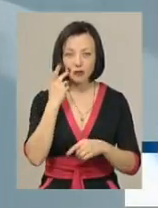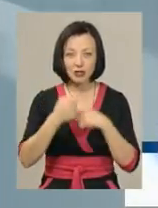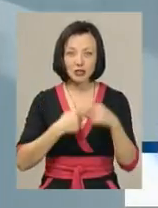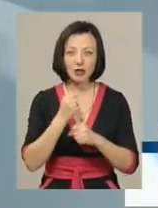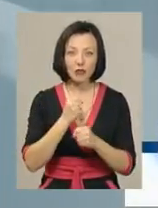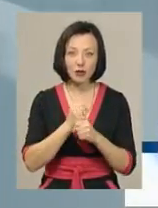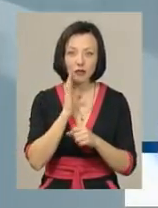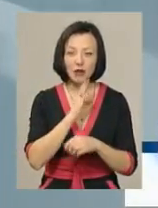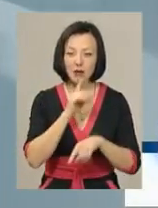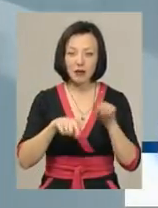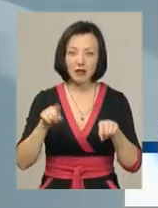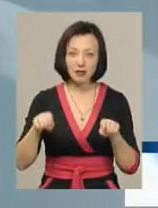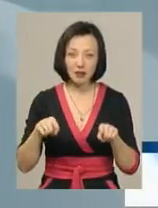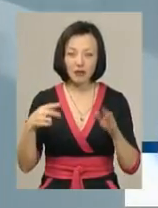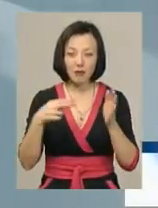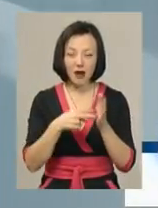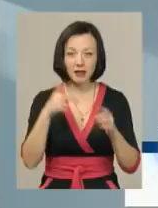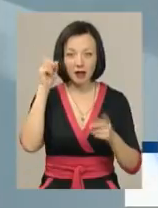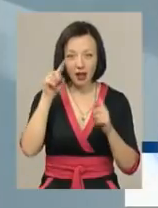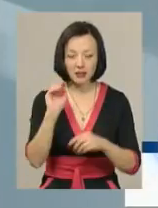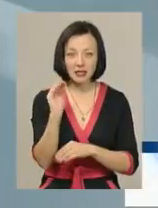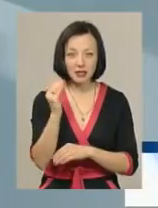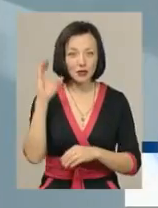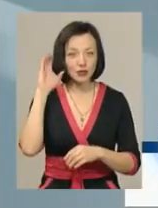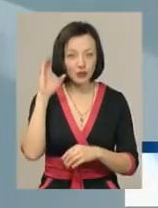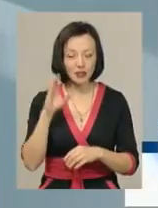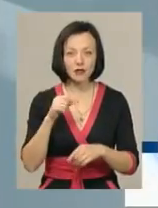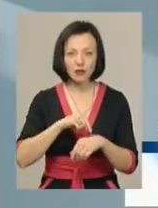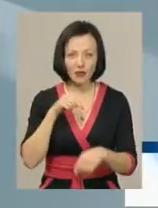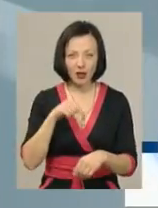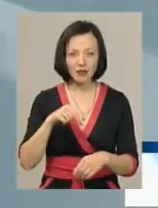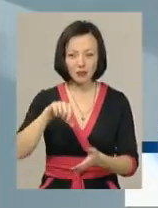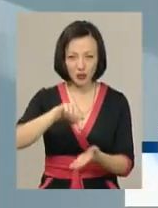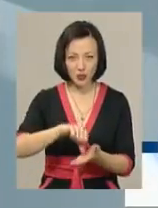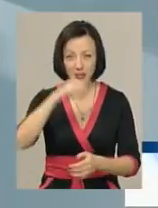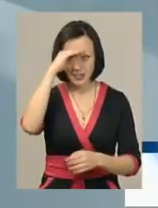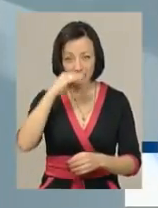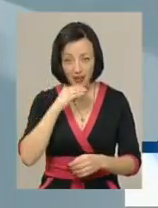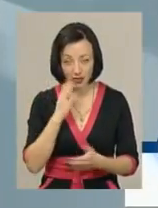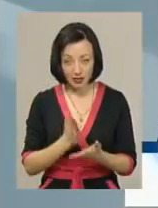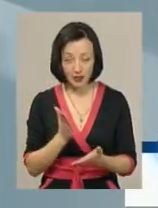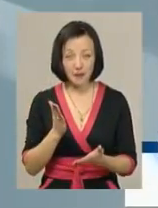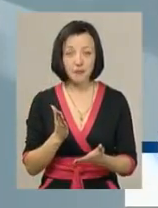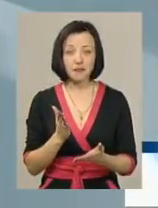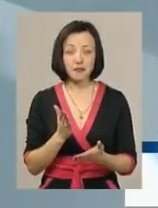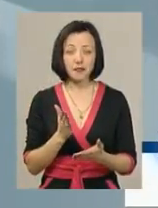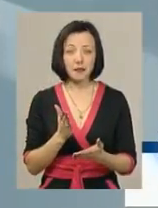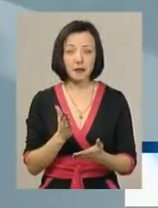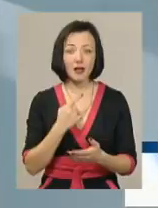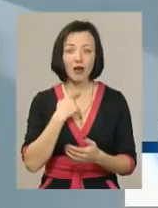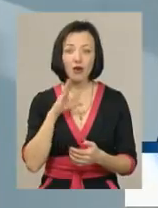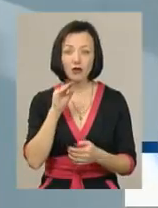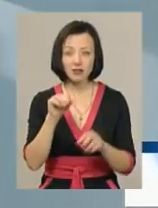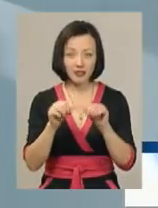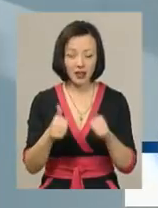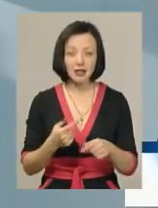на роботі і мама періодично буде вмикати цю казочку дитині по-перше вона буде відчувати причу присутність батька так тобто принаймні голосовий